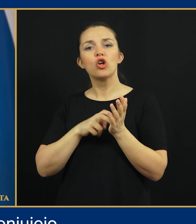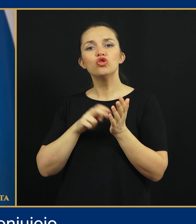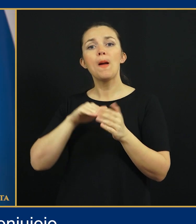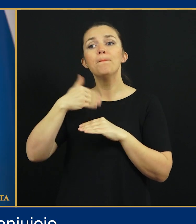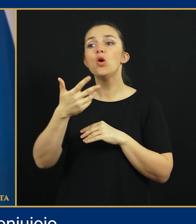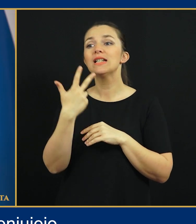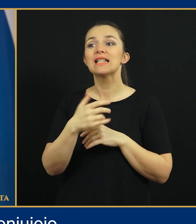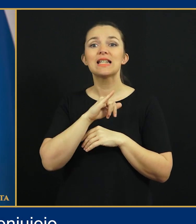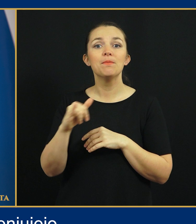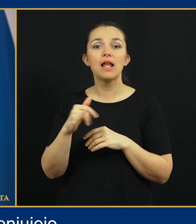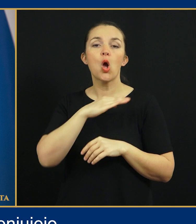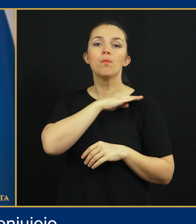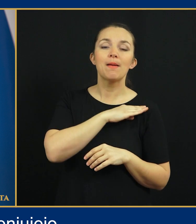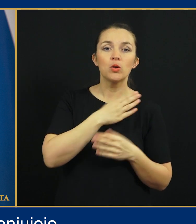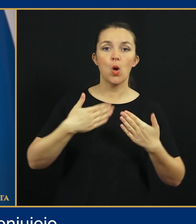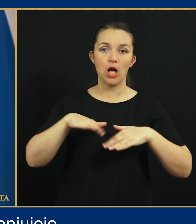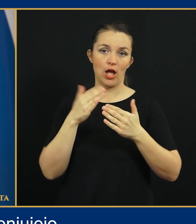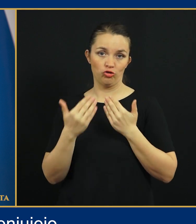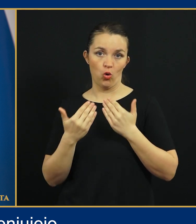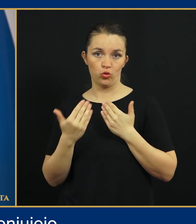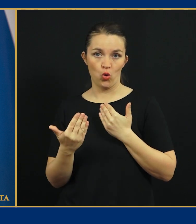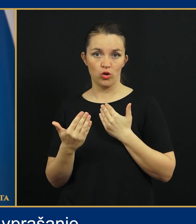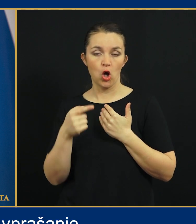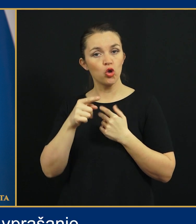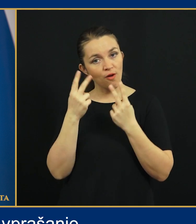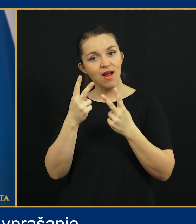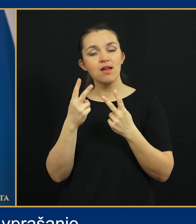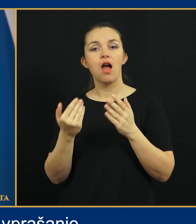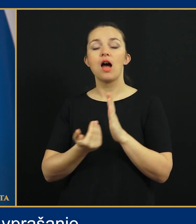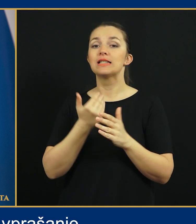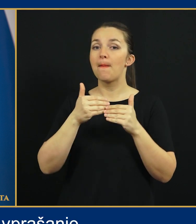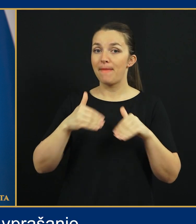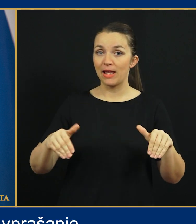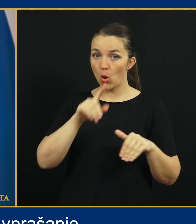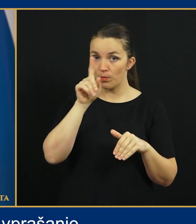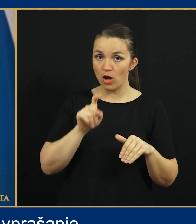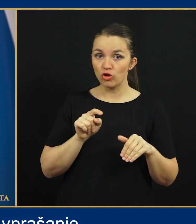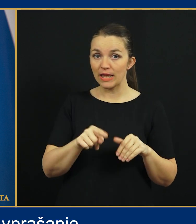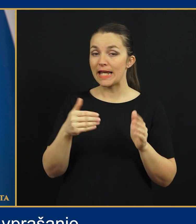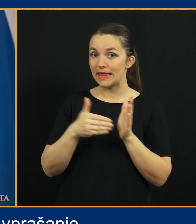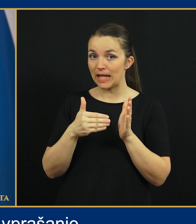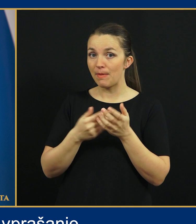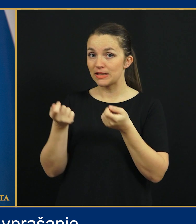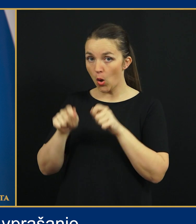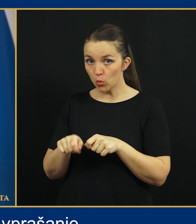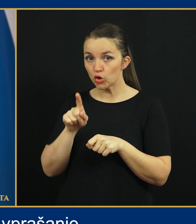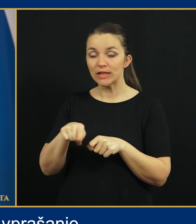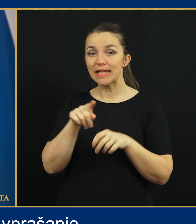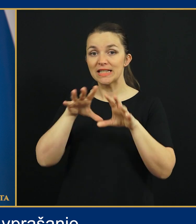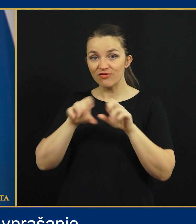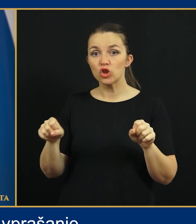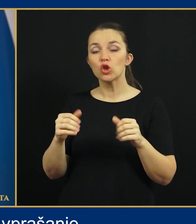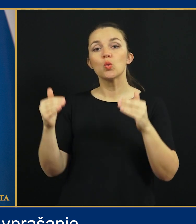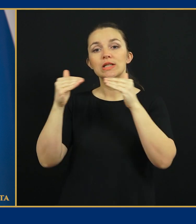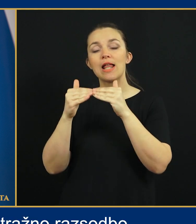še po 30 letih obremenjujejo naše odnose. To velja tako za mejno vprašanje, ki ga je treba zaključiti in